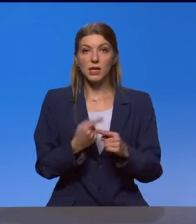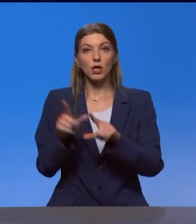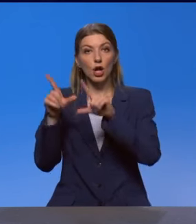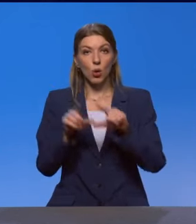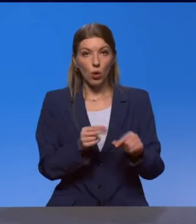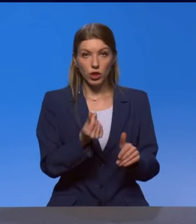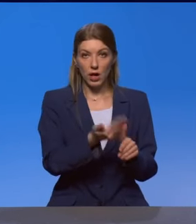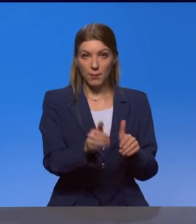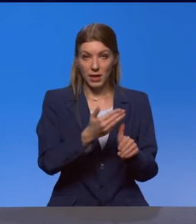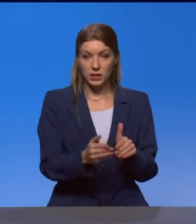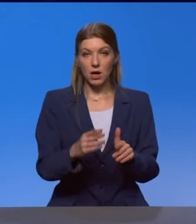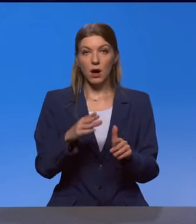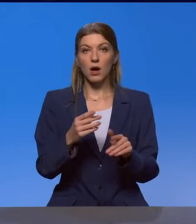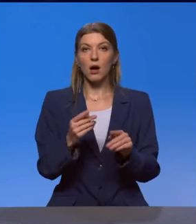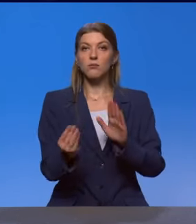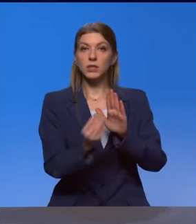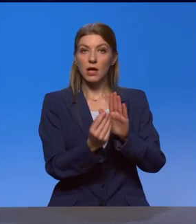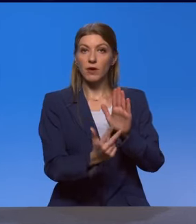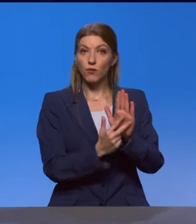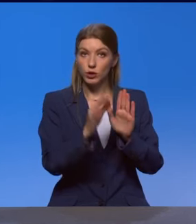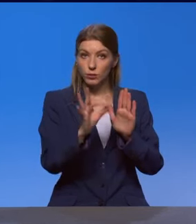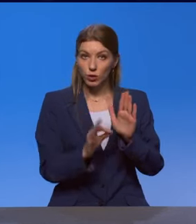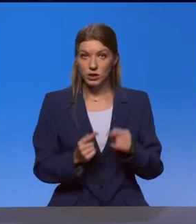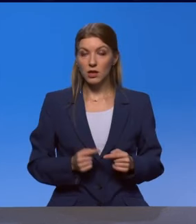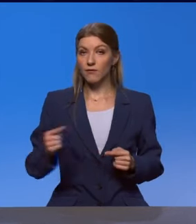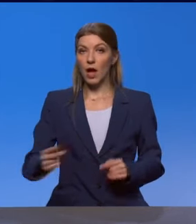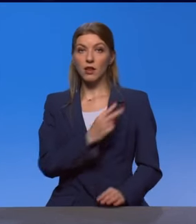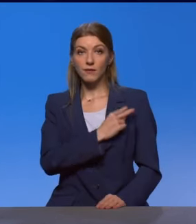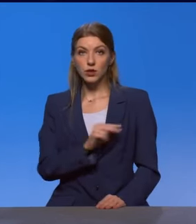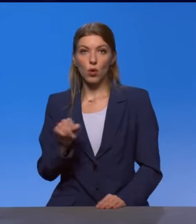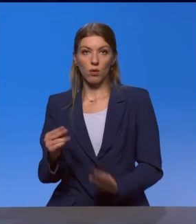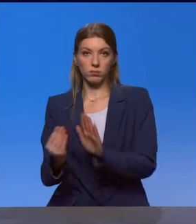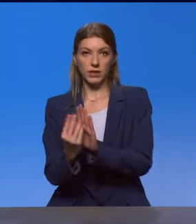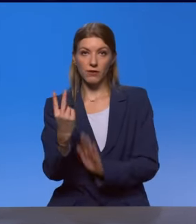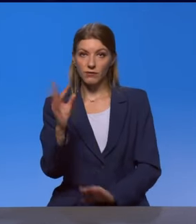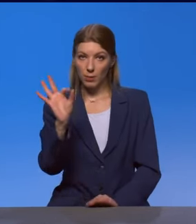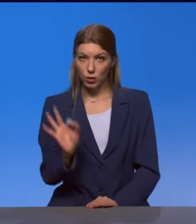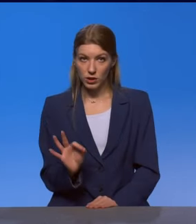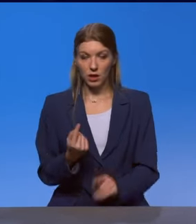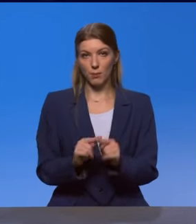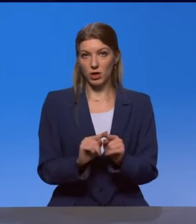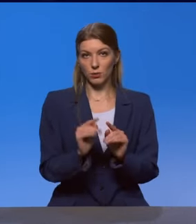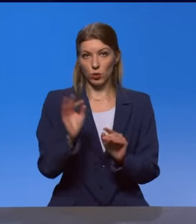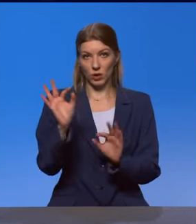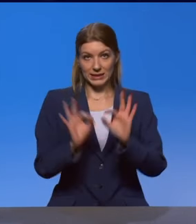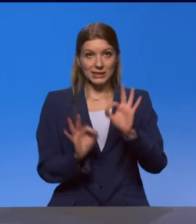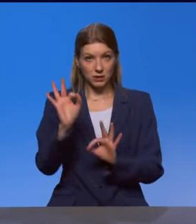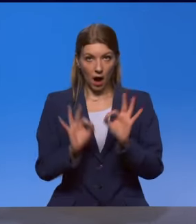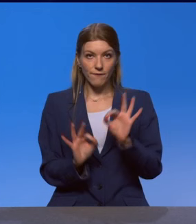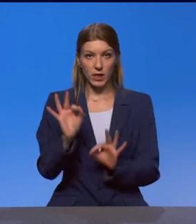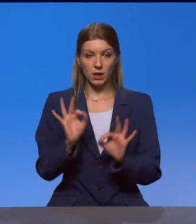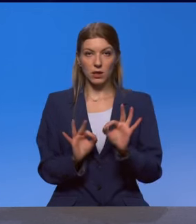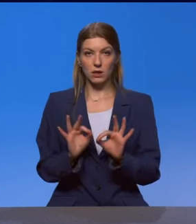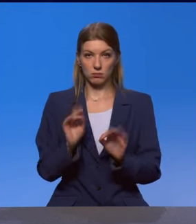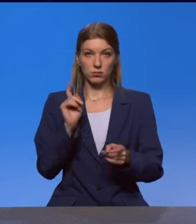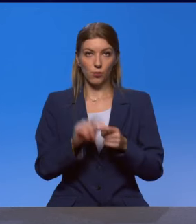это 8%. Для Дальнего Востока это 2%. Так что ставки не по